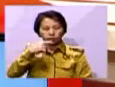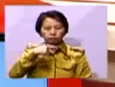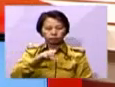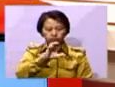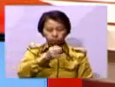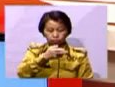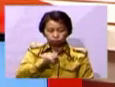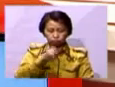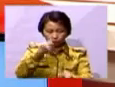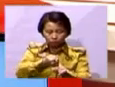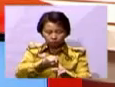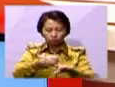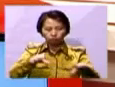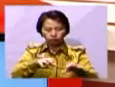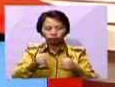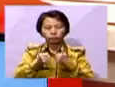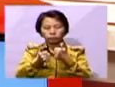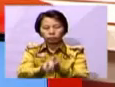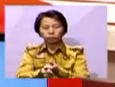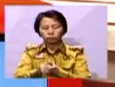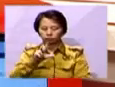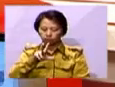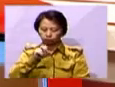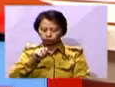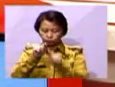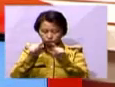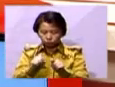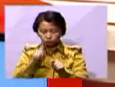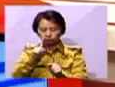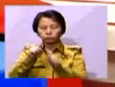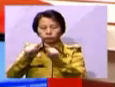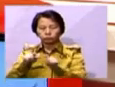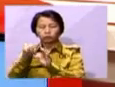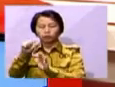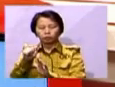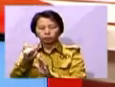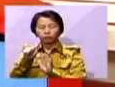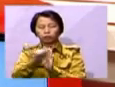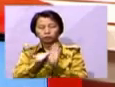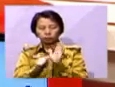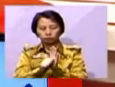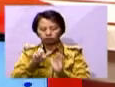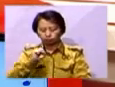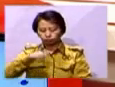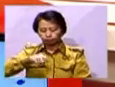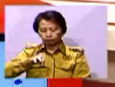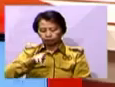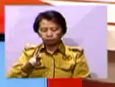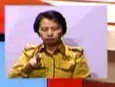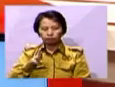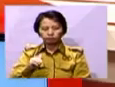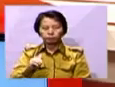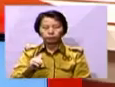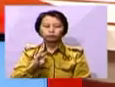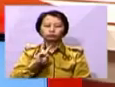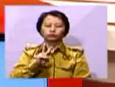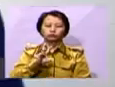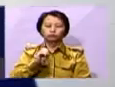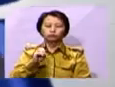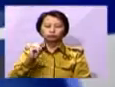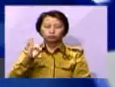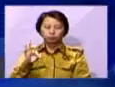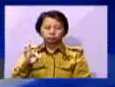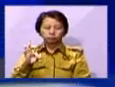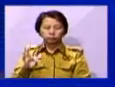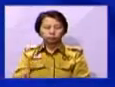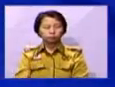Long diarah berbuat demikian mengikut Seksyen 30-1-A Akta SPRM 2009.